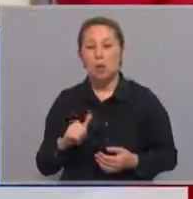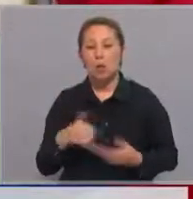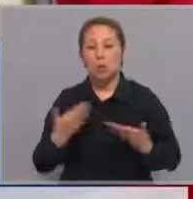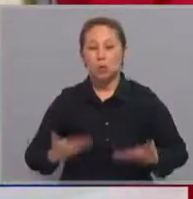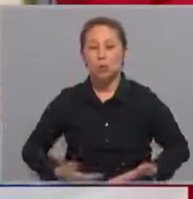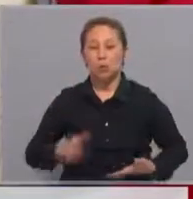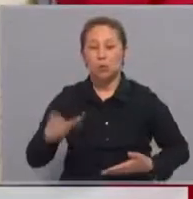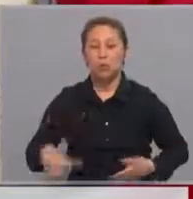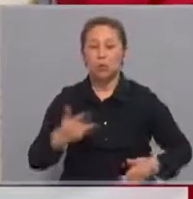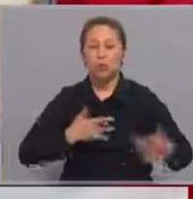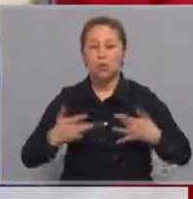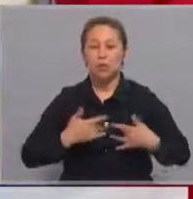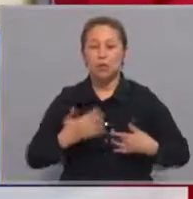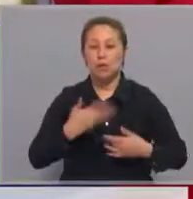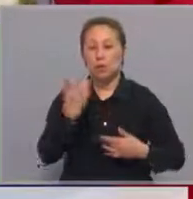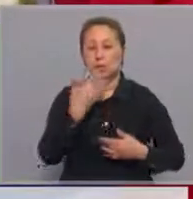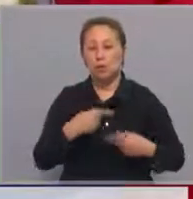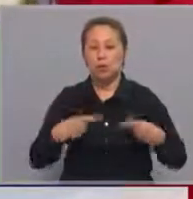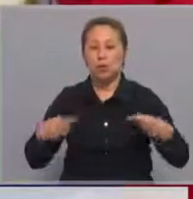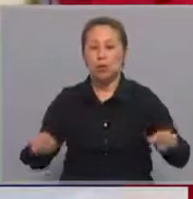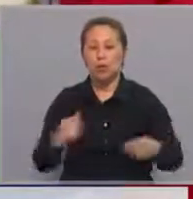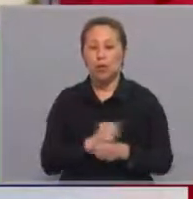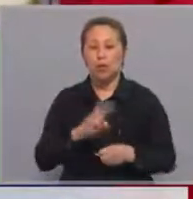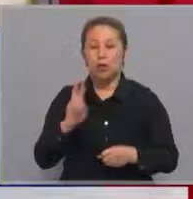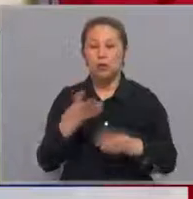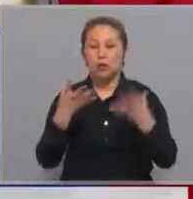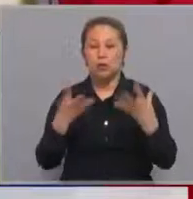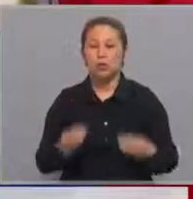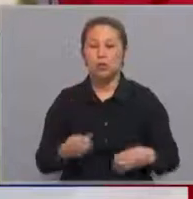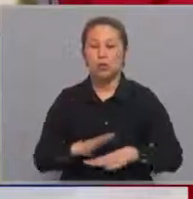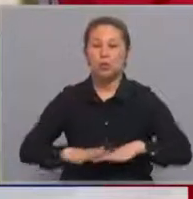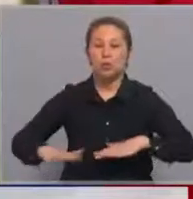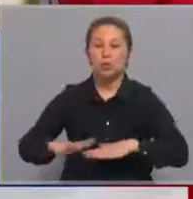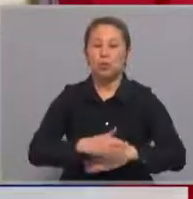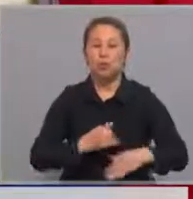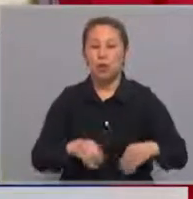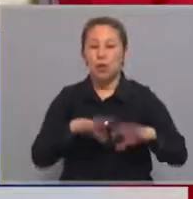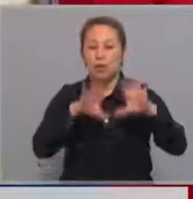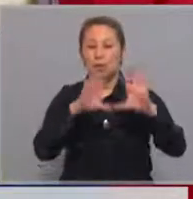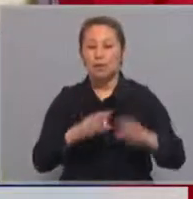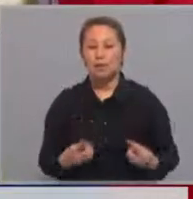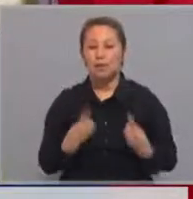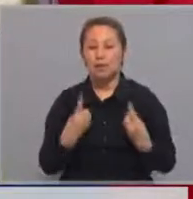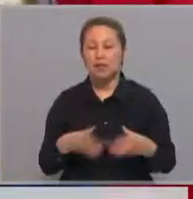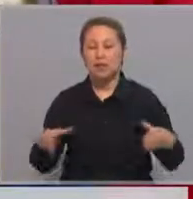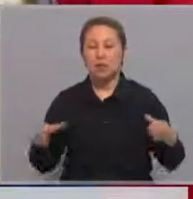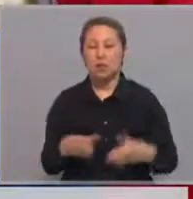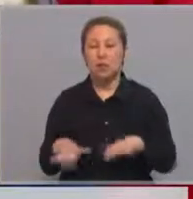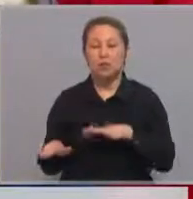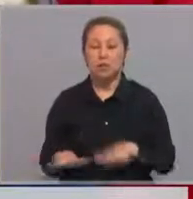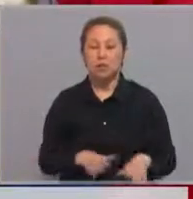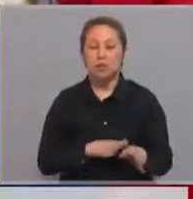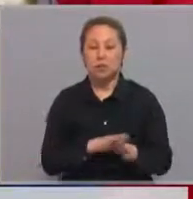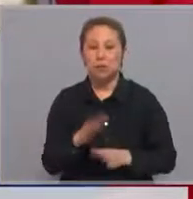Маңғыстаулық өнерпаздар, түрлі сала өкілдері екі күн бойы өңір жұртшылығы үшін мәдени және маңызы зор қоғамдық шараларды